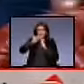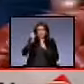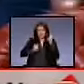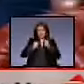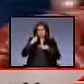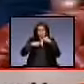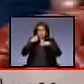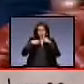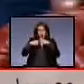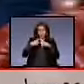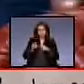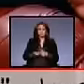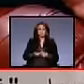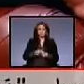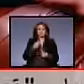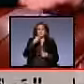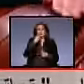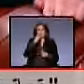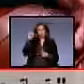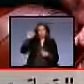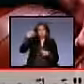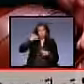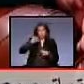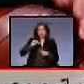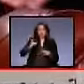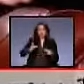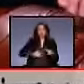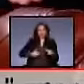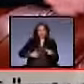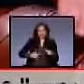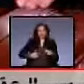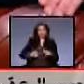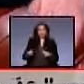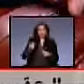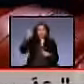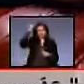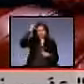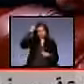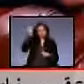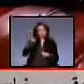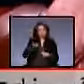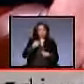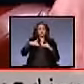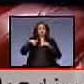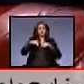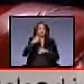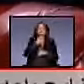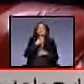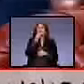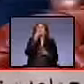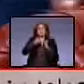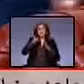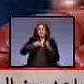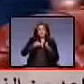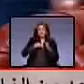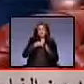كده الشارع كده تروح عند محل كشري في الشارع كده. طبعا. والكبده بتاعت الشارع والكبده مخ سندوتش على فكره احلى اكل في الشارع. يا سلام. وحياه المصحف.